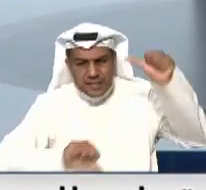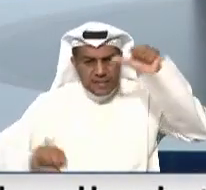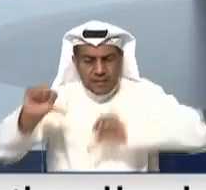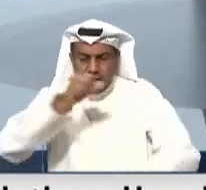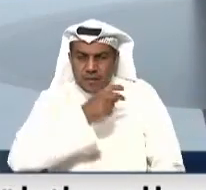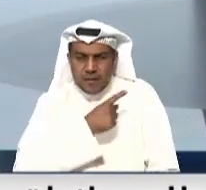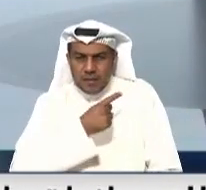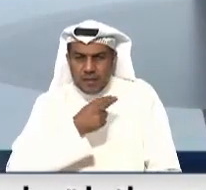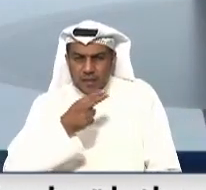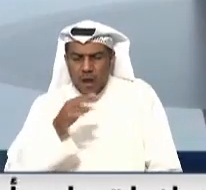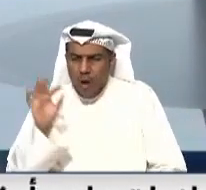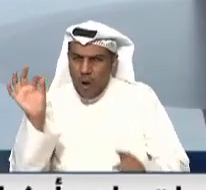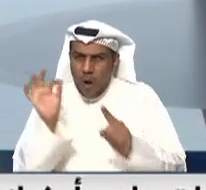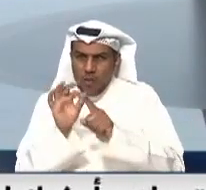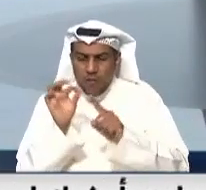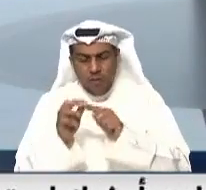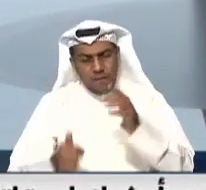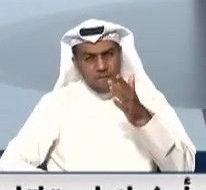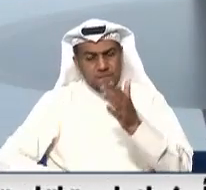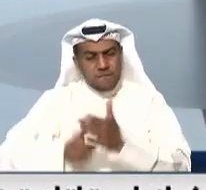والتي يسعون من خلالها إلى